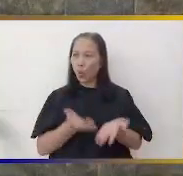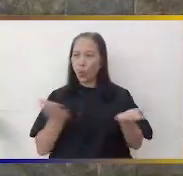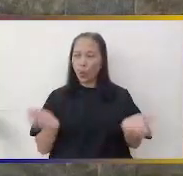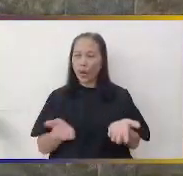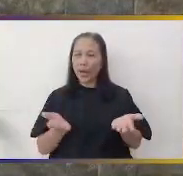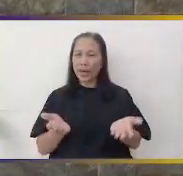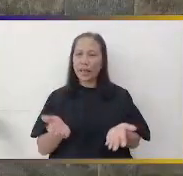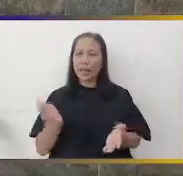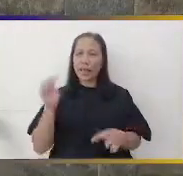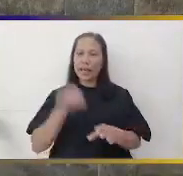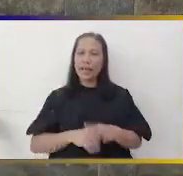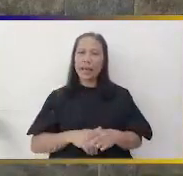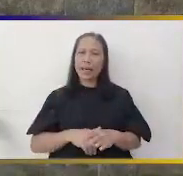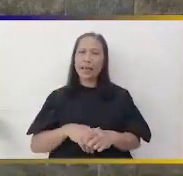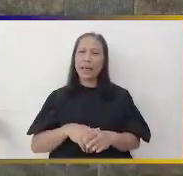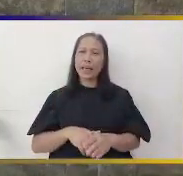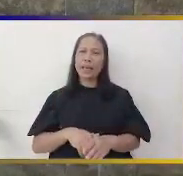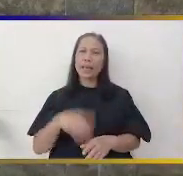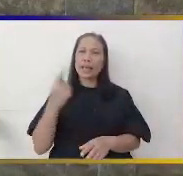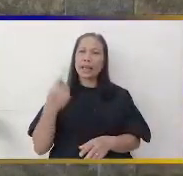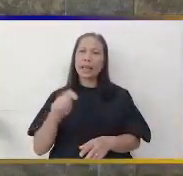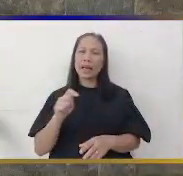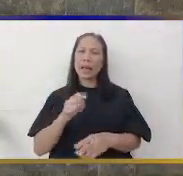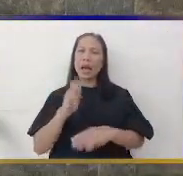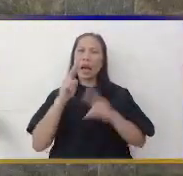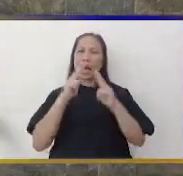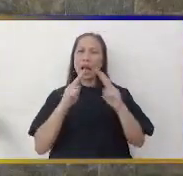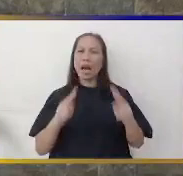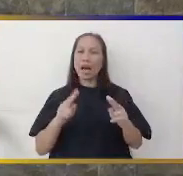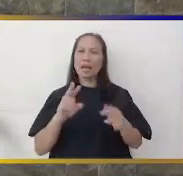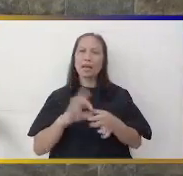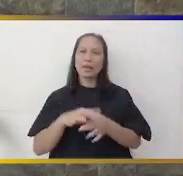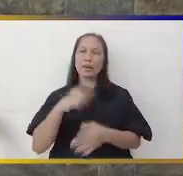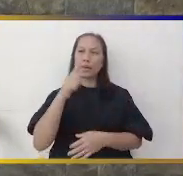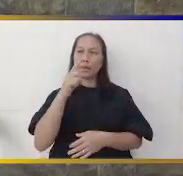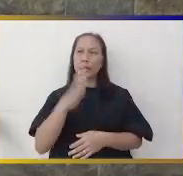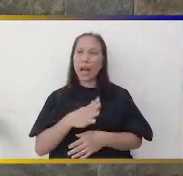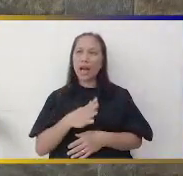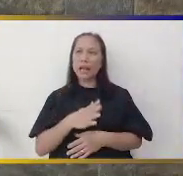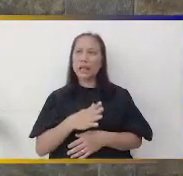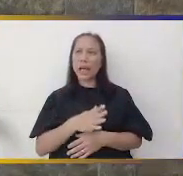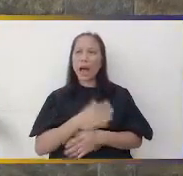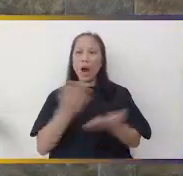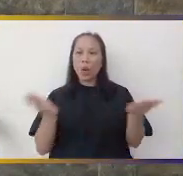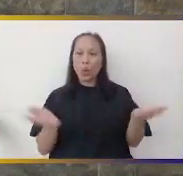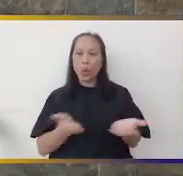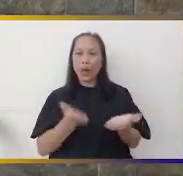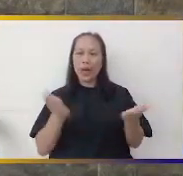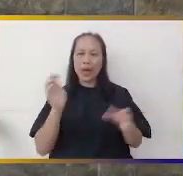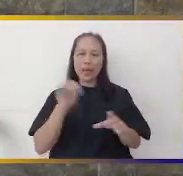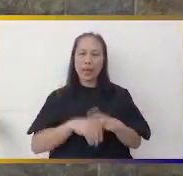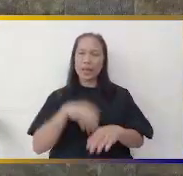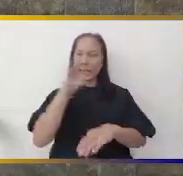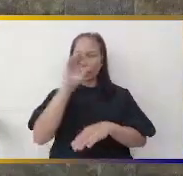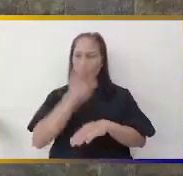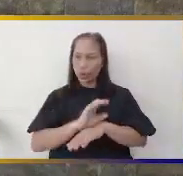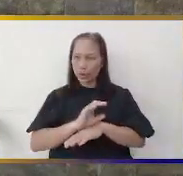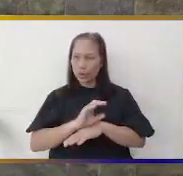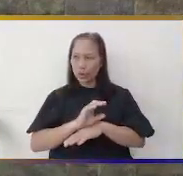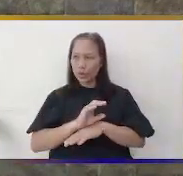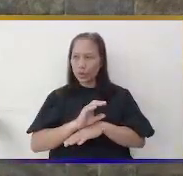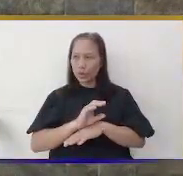We give our tits and offering that there may be meat in